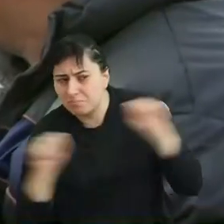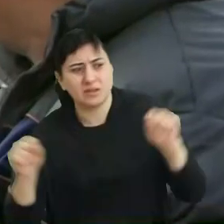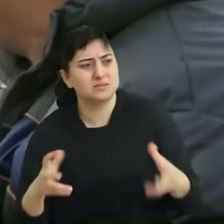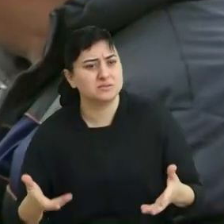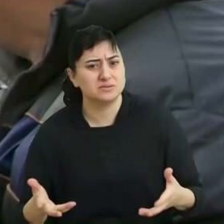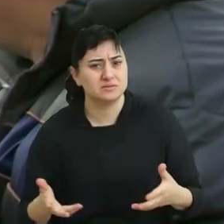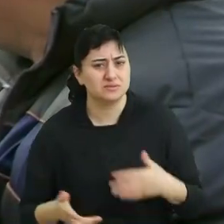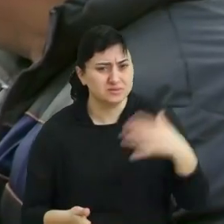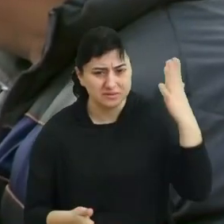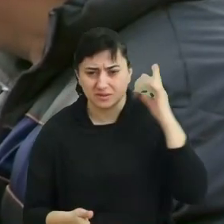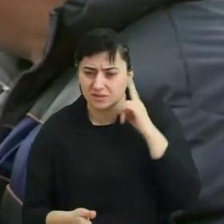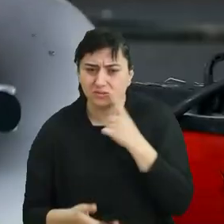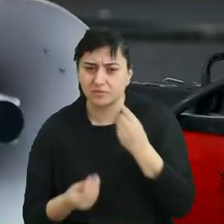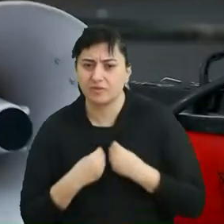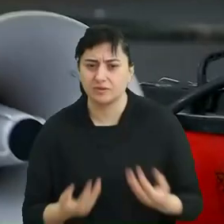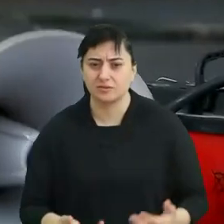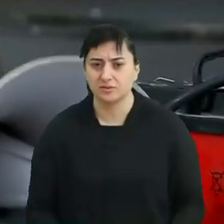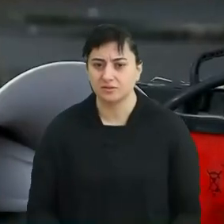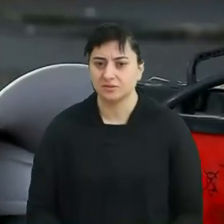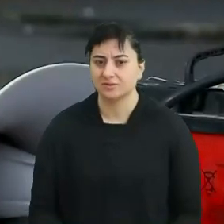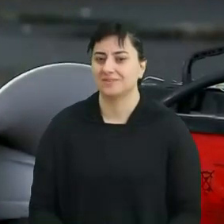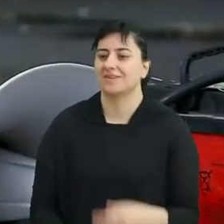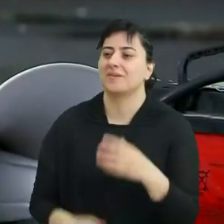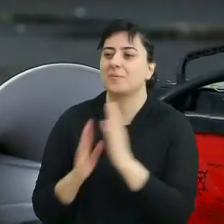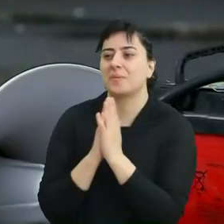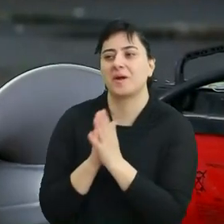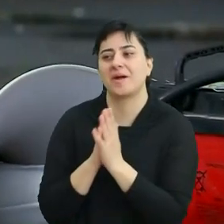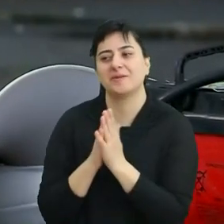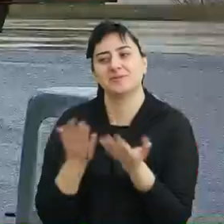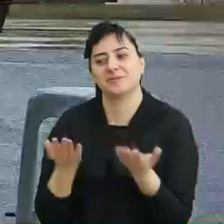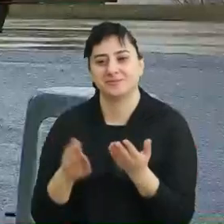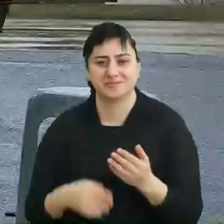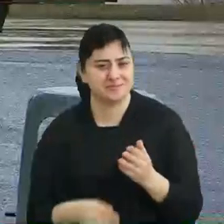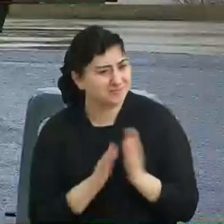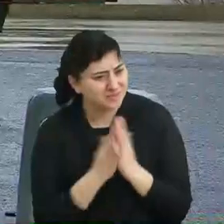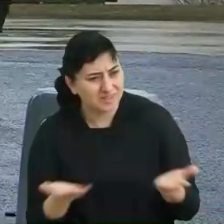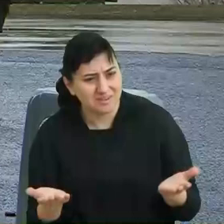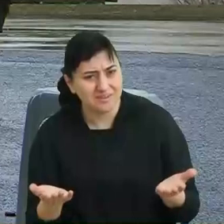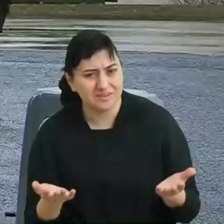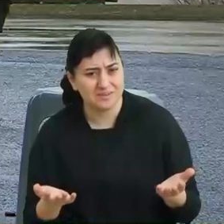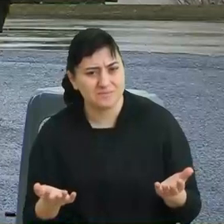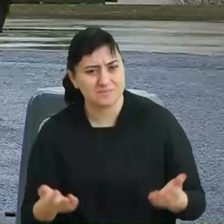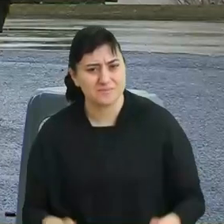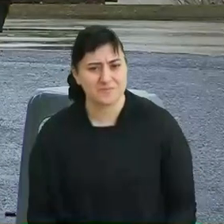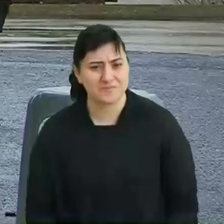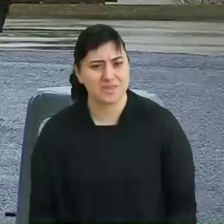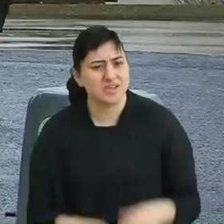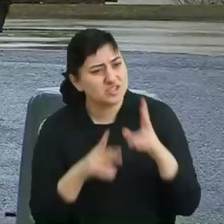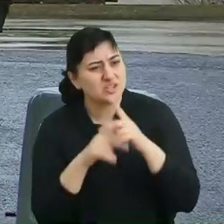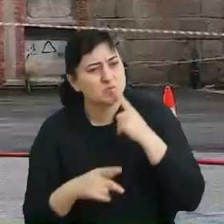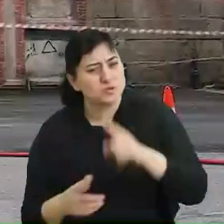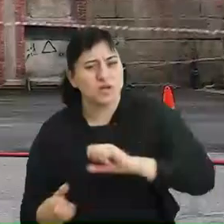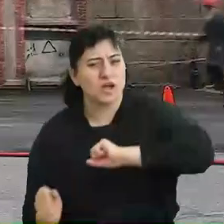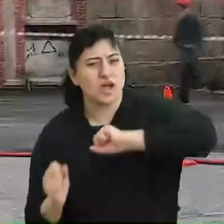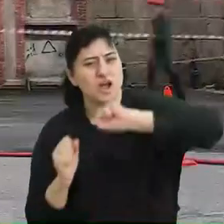zarını patlatacaksın. Sağır ettin beni. Ha bunu diyorum. Fark etmemişsin Zahit Bey. Fark etmemiş misin? Ya şeytan diyor, al